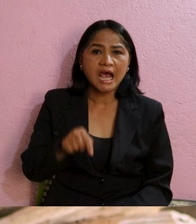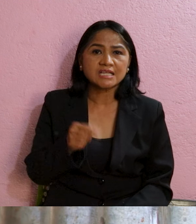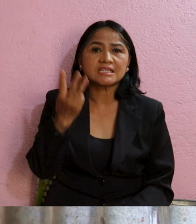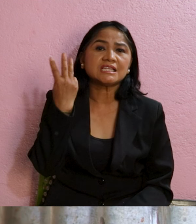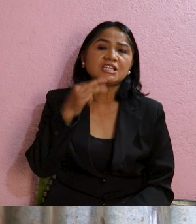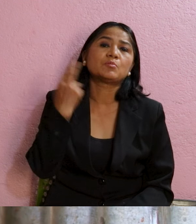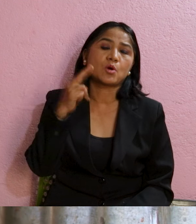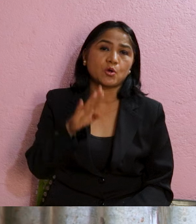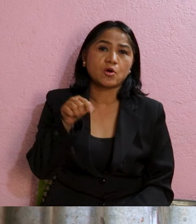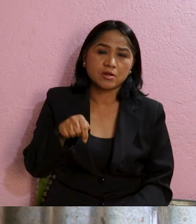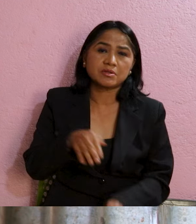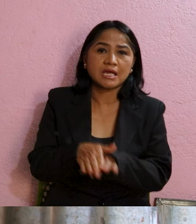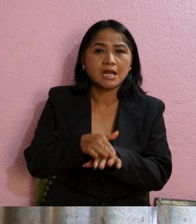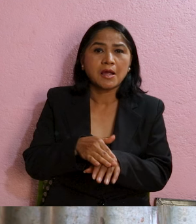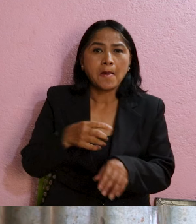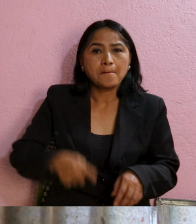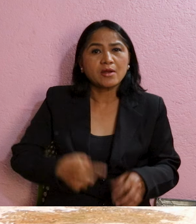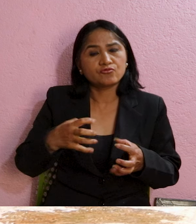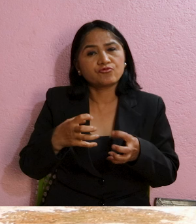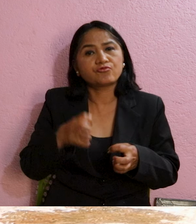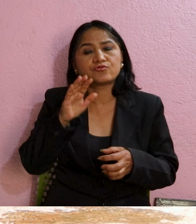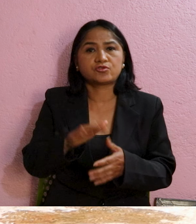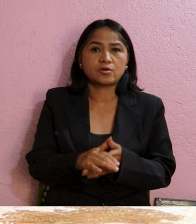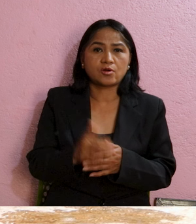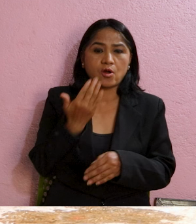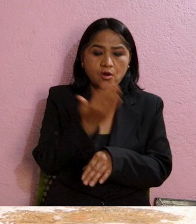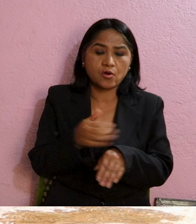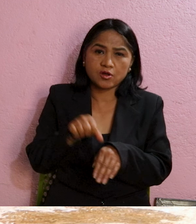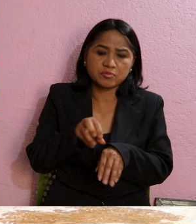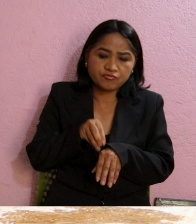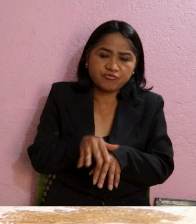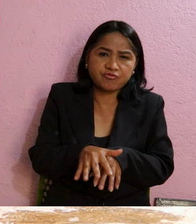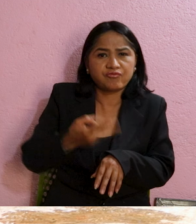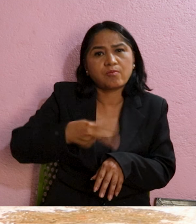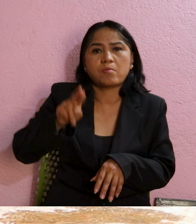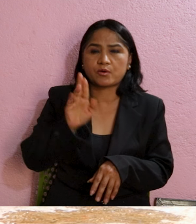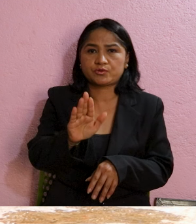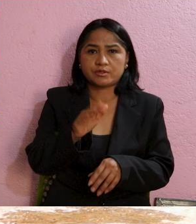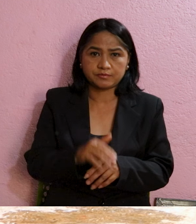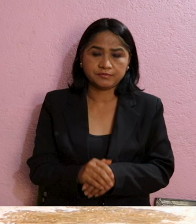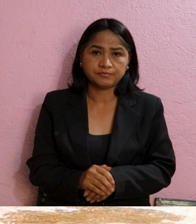आज 3 दिन भइसक्यो, अझै पनि पेट दुखिरहेछ, रगत पनि कस्तो धेरै बगिरहेछ।